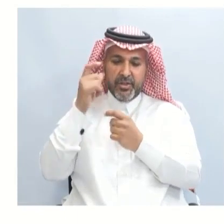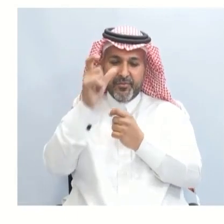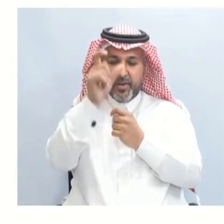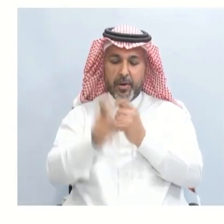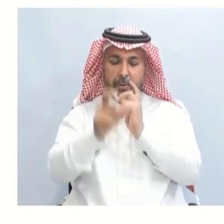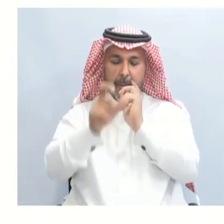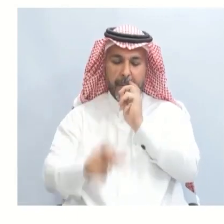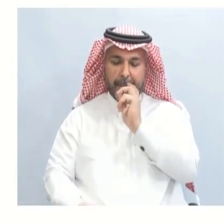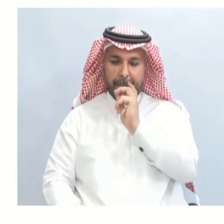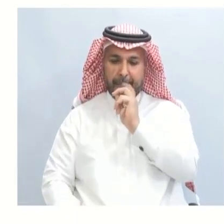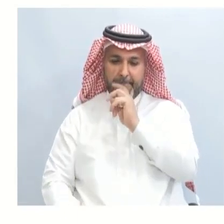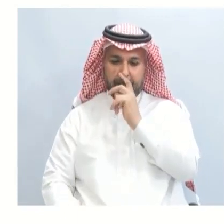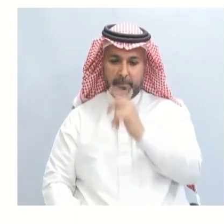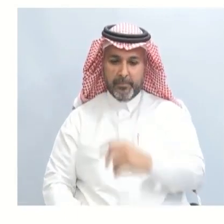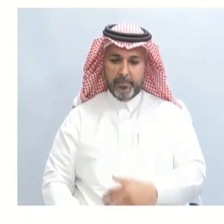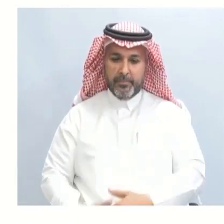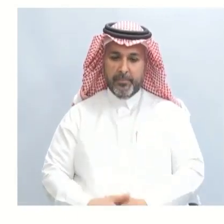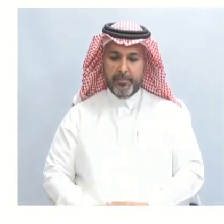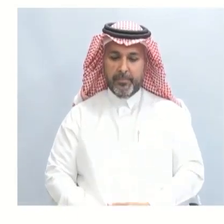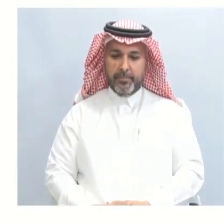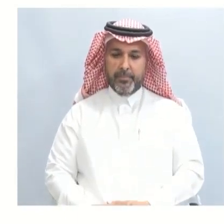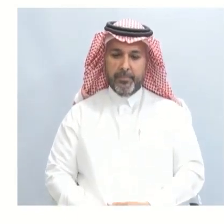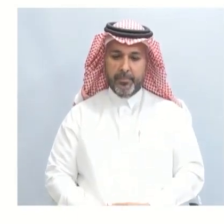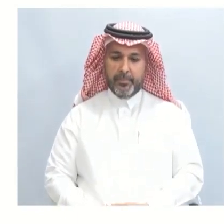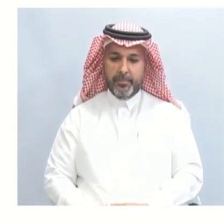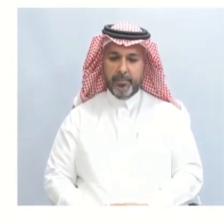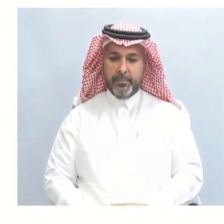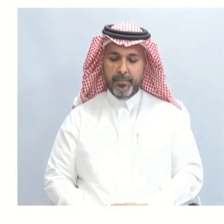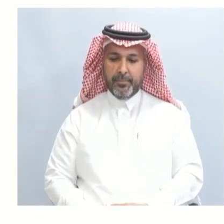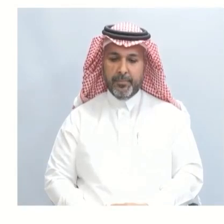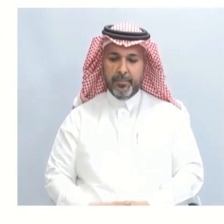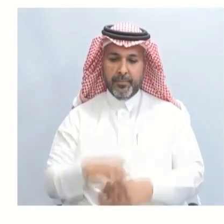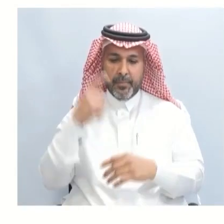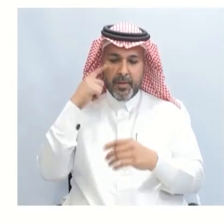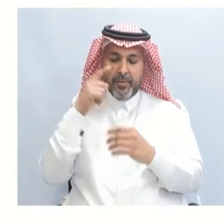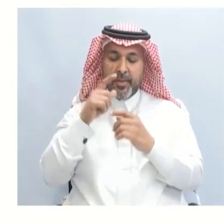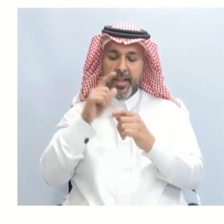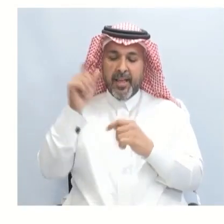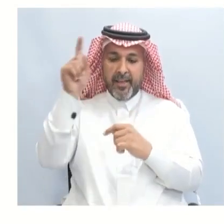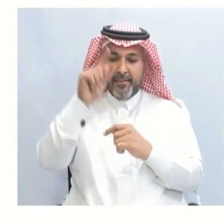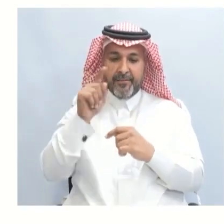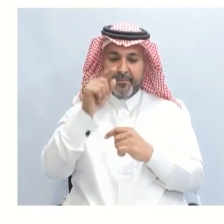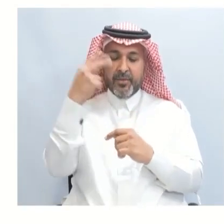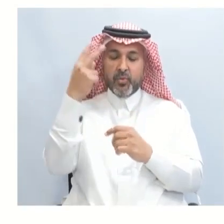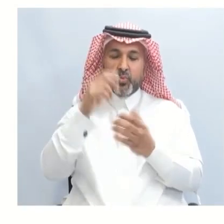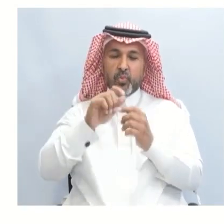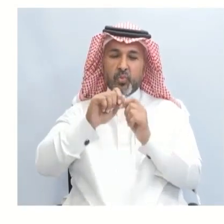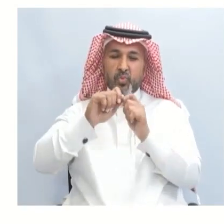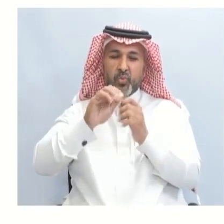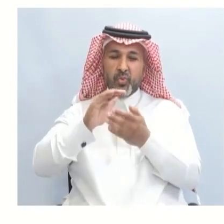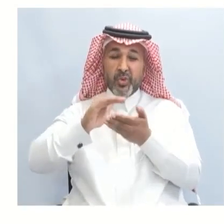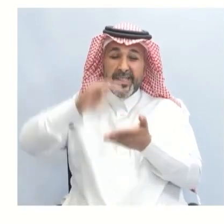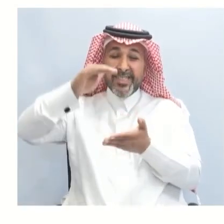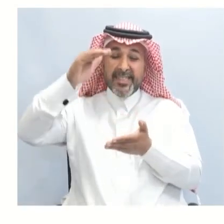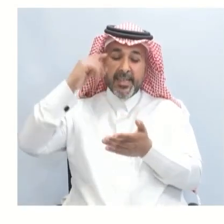او او عندما تزيد الاف بمقدار 2 اف كم مقدار التغير الذي يطرا